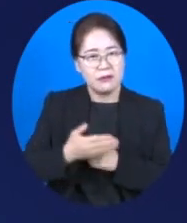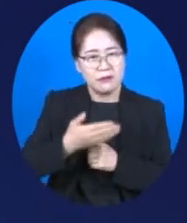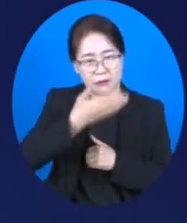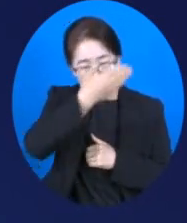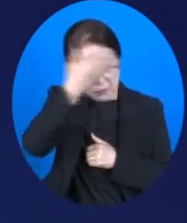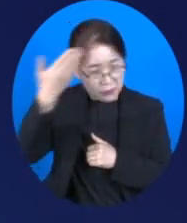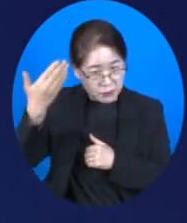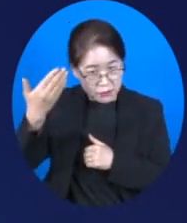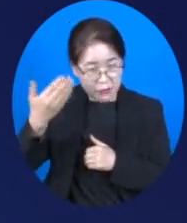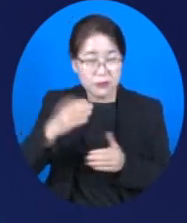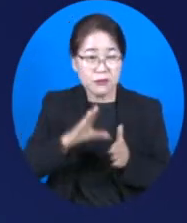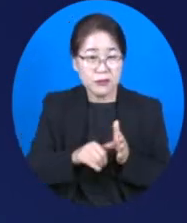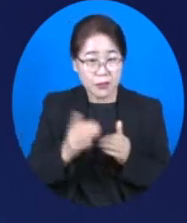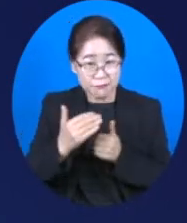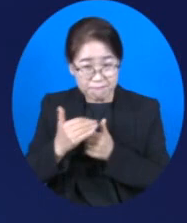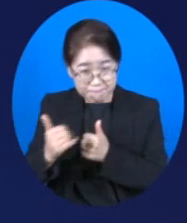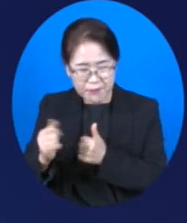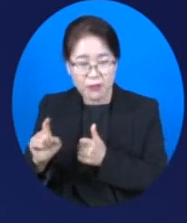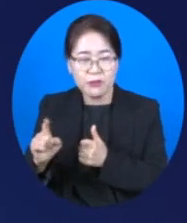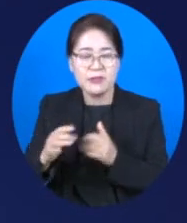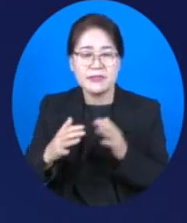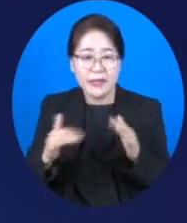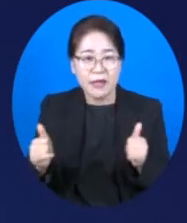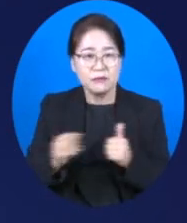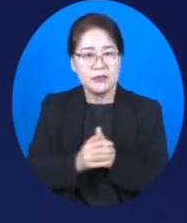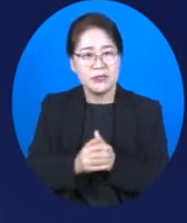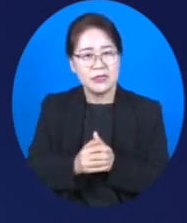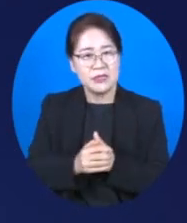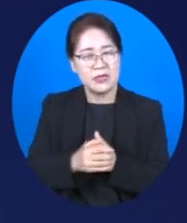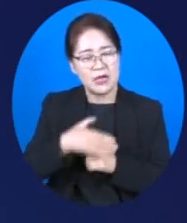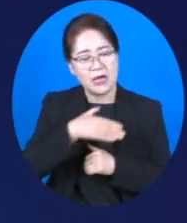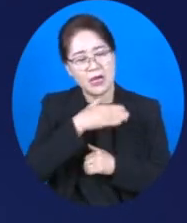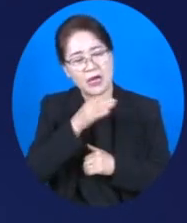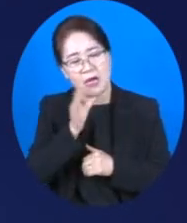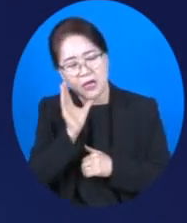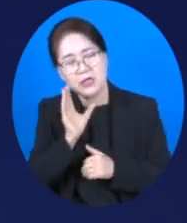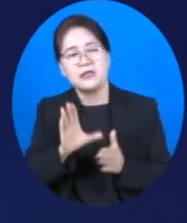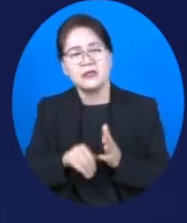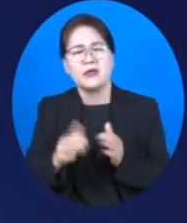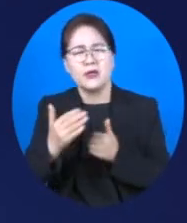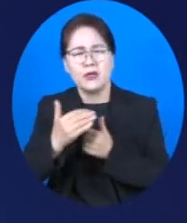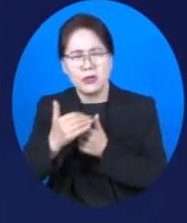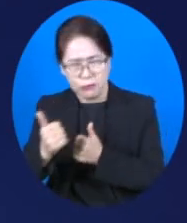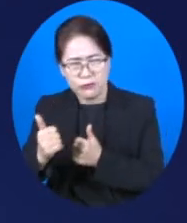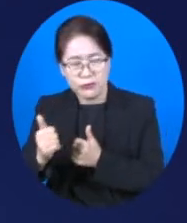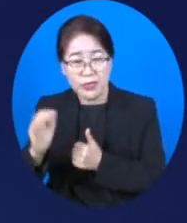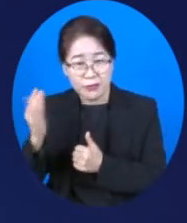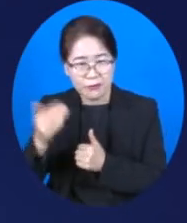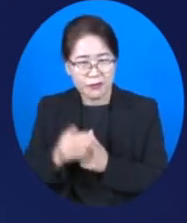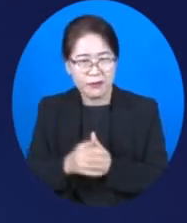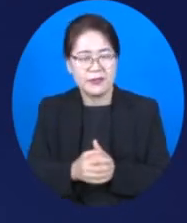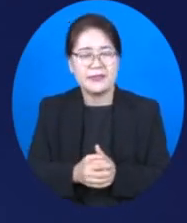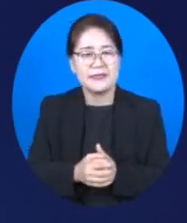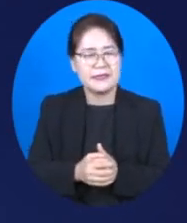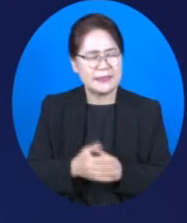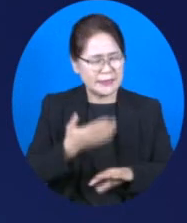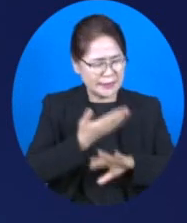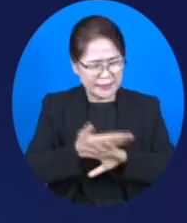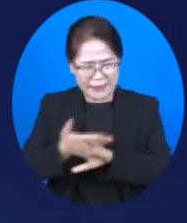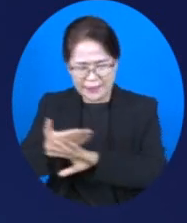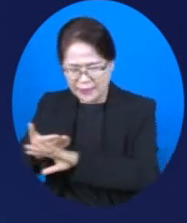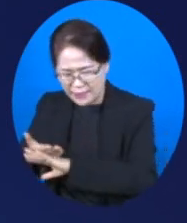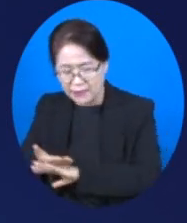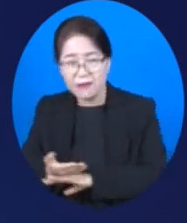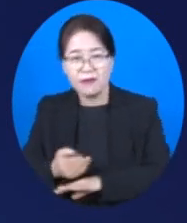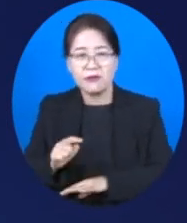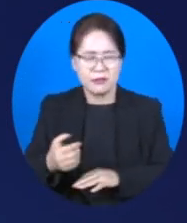사울처럼 청년의 때의 부르심을 받기도 하고, 어떤 사람은 인생의 황혼이 되어서야 부르심을 받기도 하고, 정말 어떤 사람은 죽음의